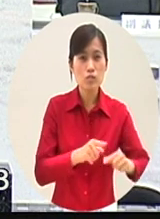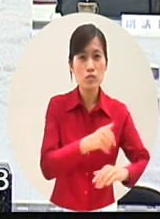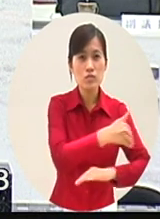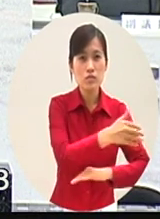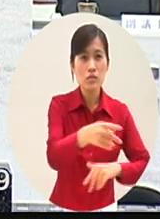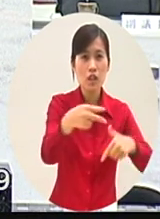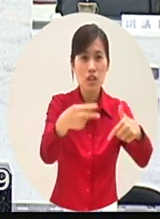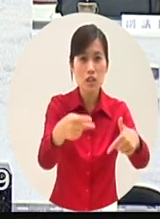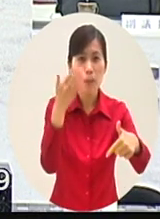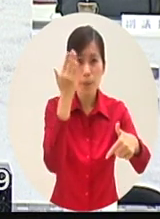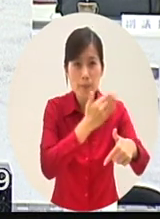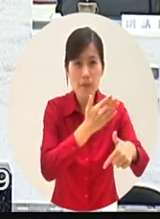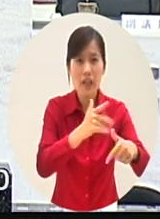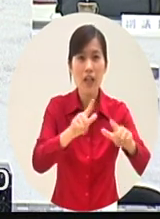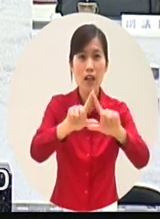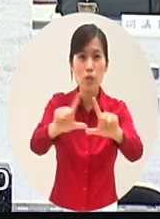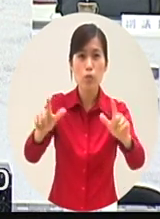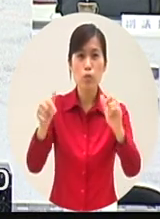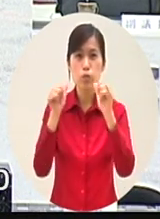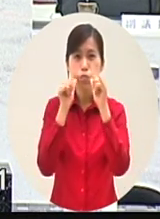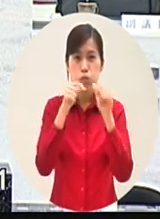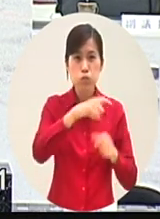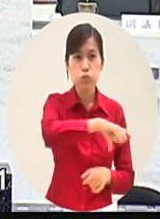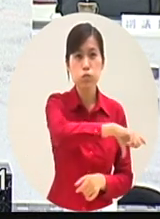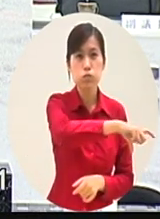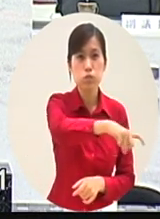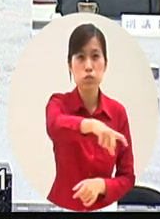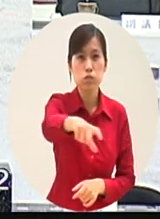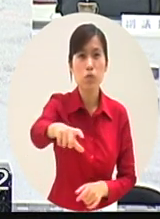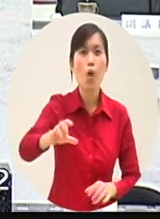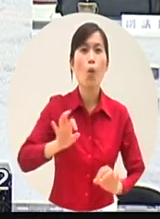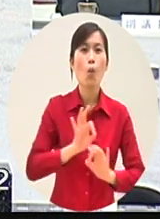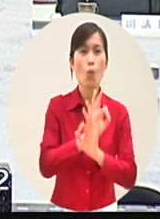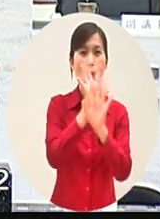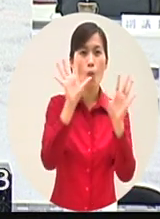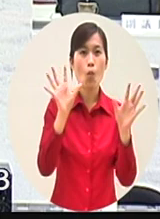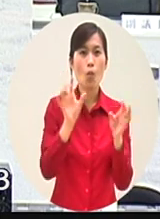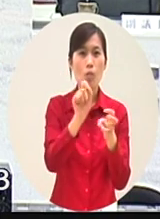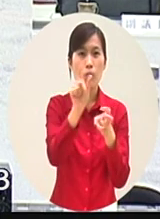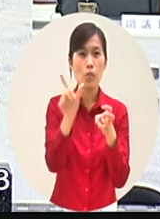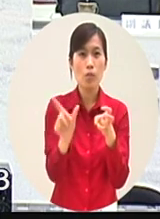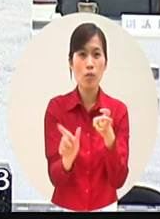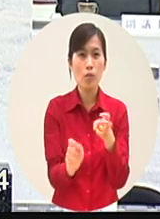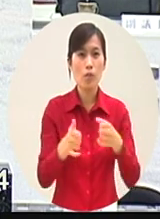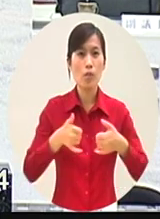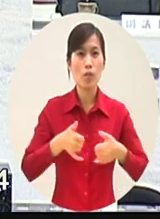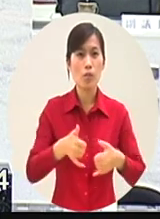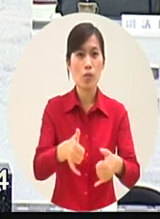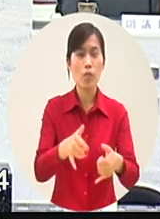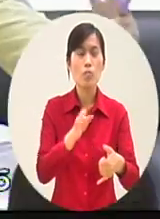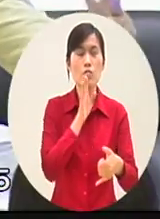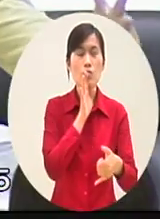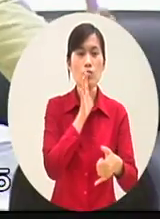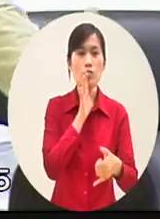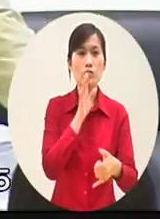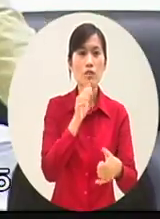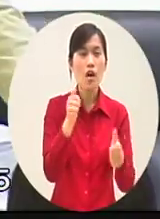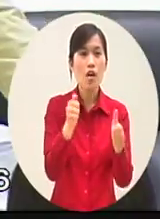美甲大寮。拢赶快连贯一条的是光明路嘛，神农路。 然后他在，他是副议长，他是不是